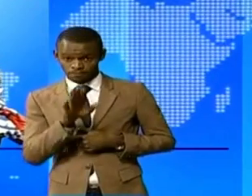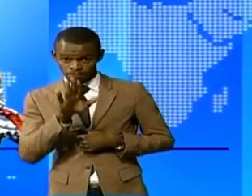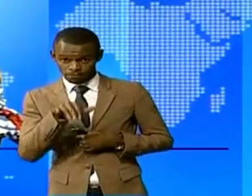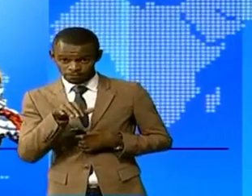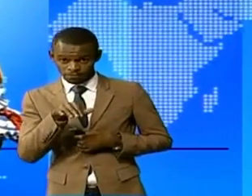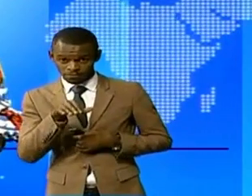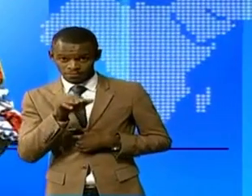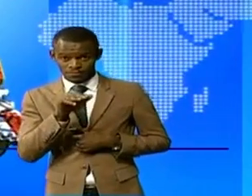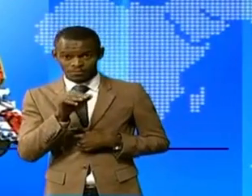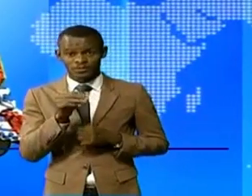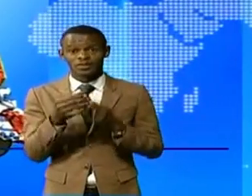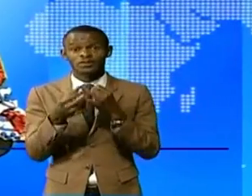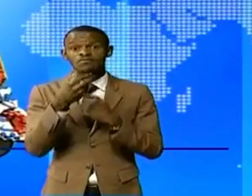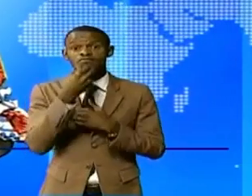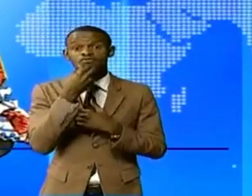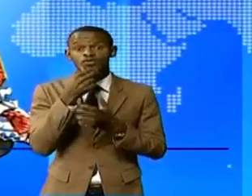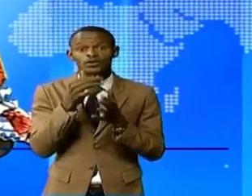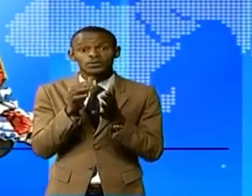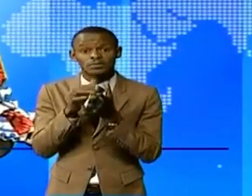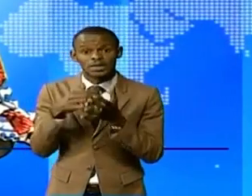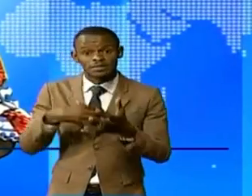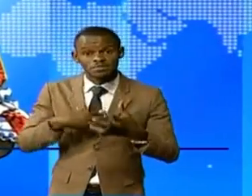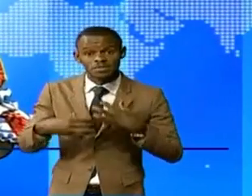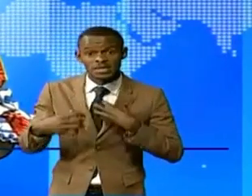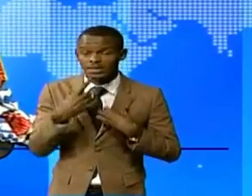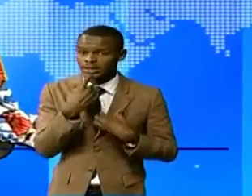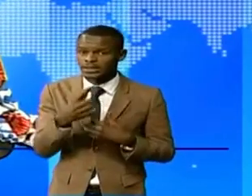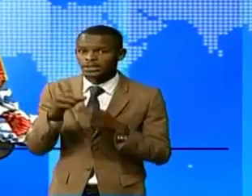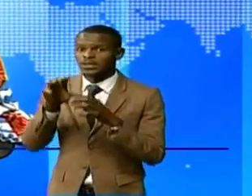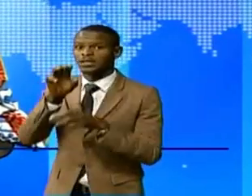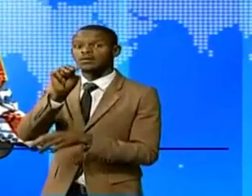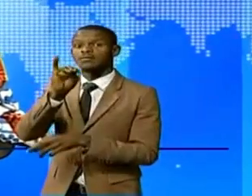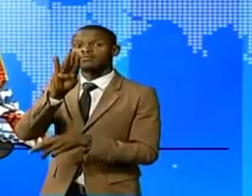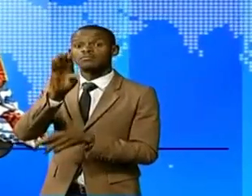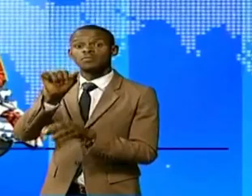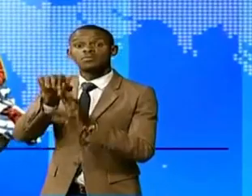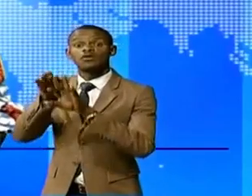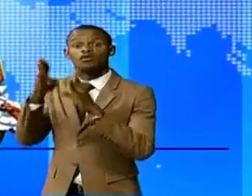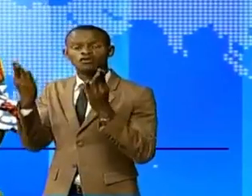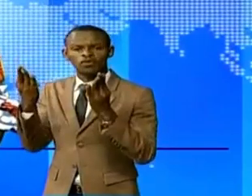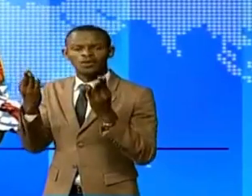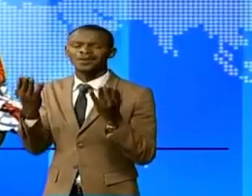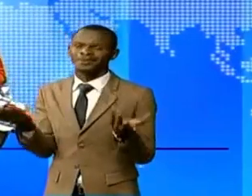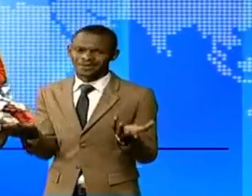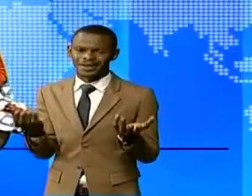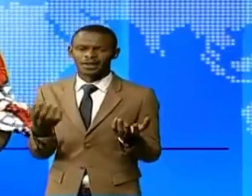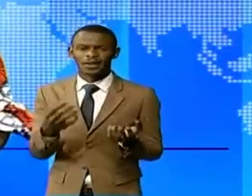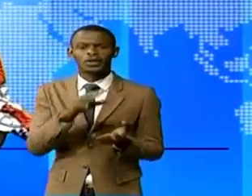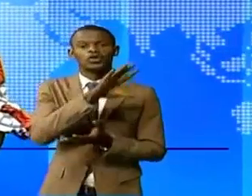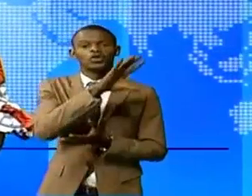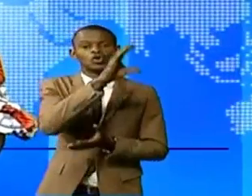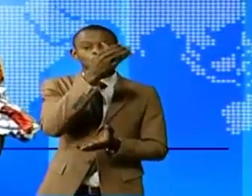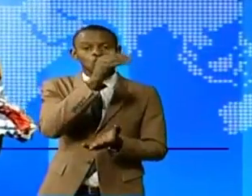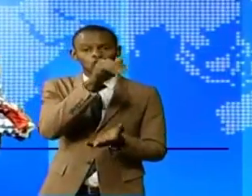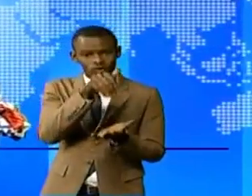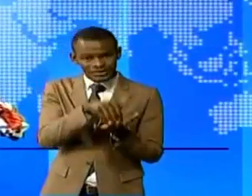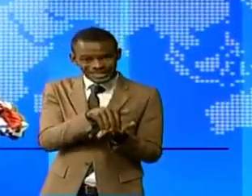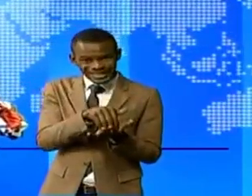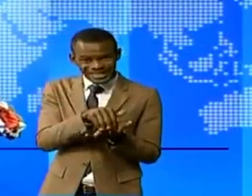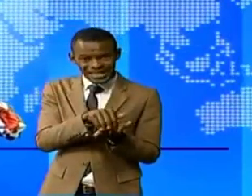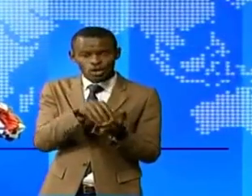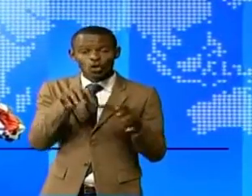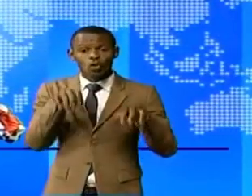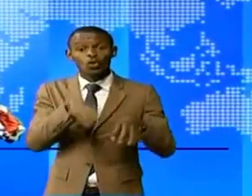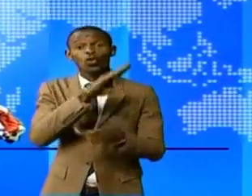de la MIBA, Songololo dans le Congo central plaide pour la relance de la Silou, c'est-à-dire la cimenterie